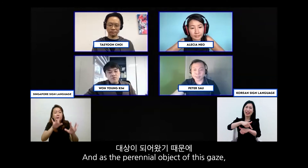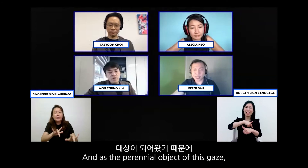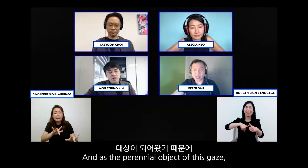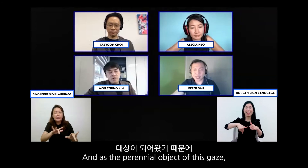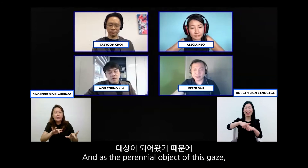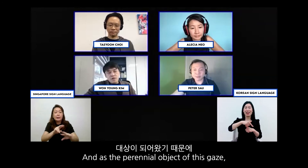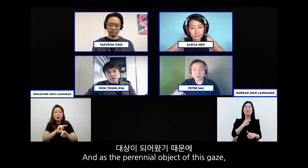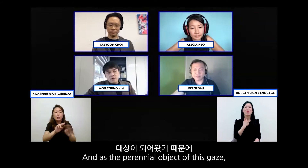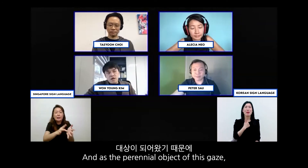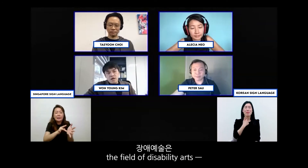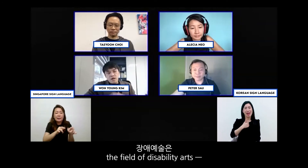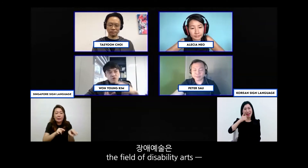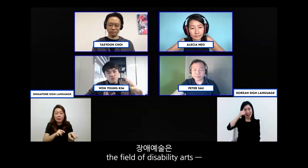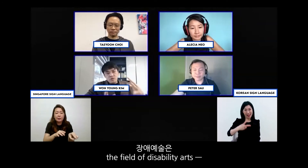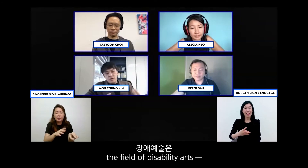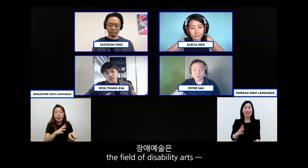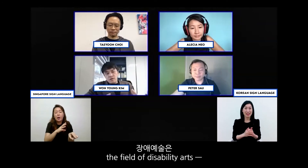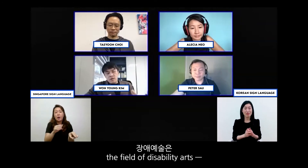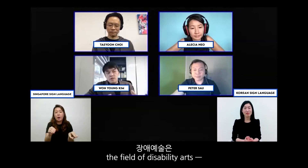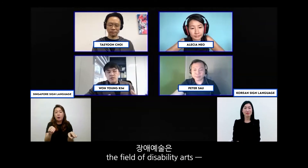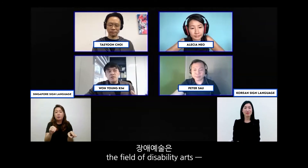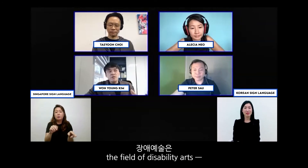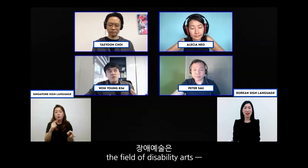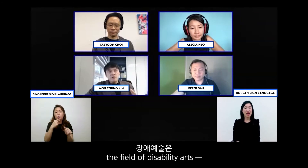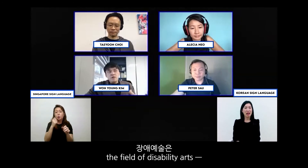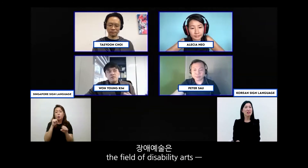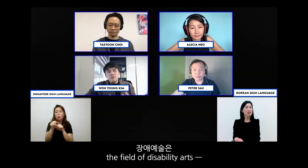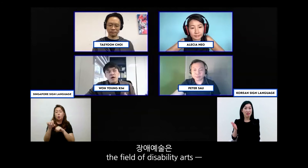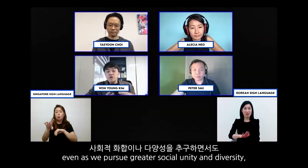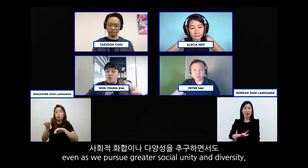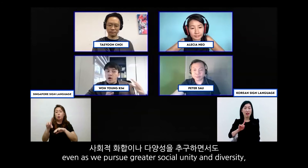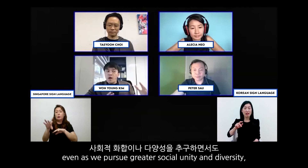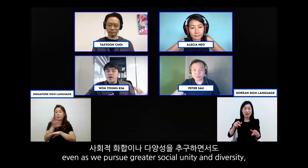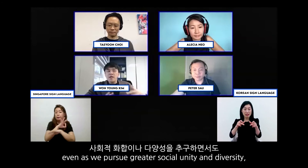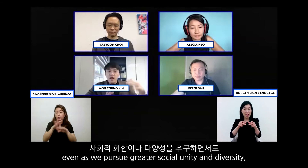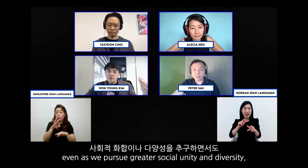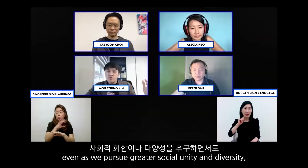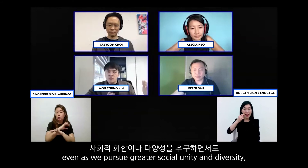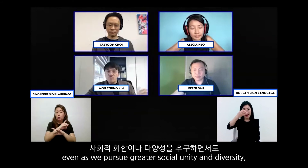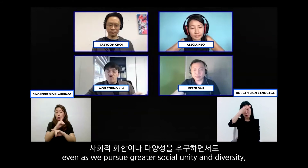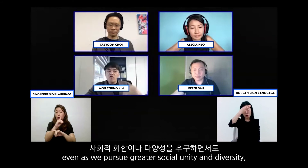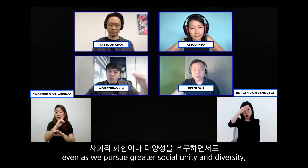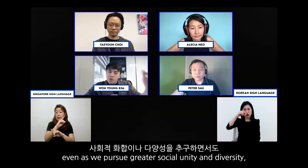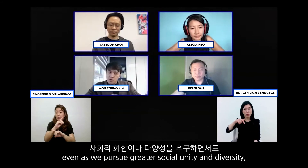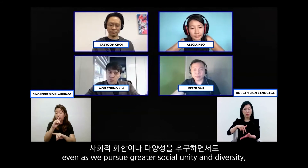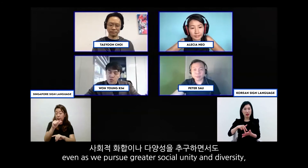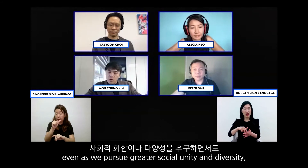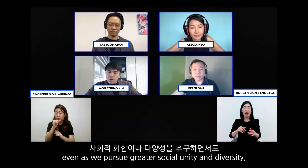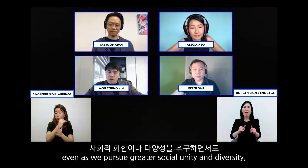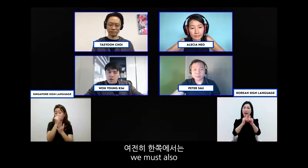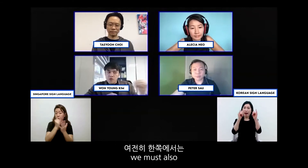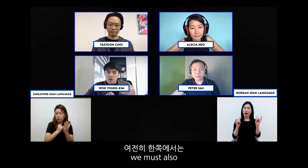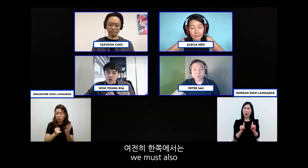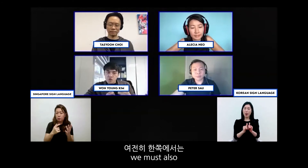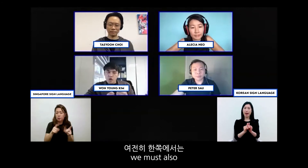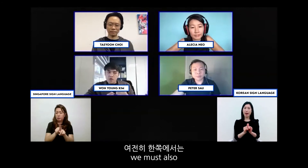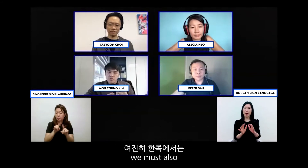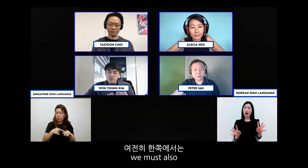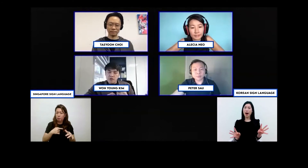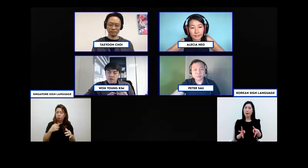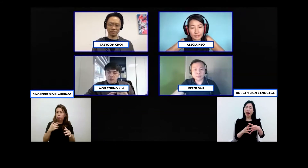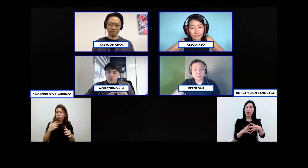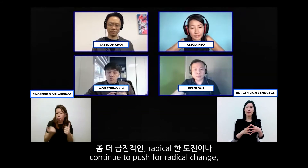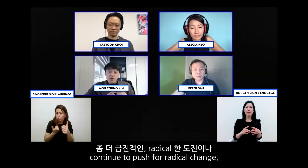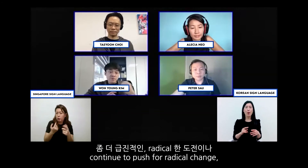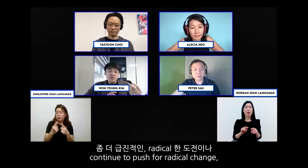왔기 때문에 장애 예술은 어떤 사회적 화합이나 다양성을 추구하면서도 여전히